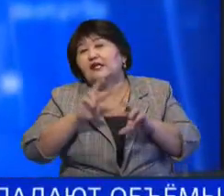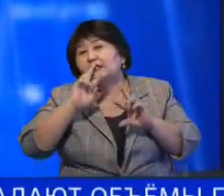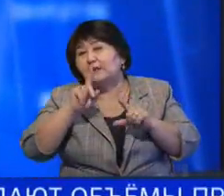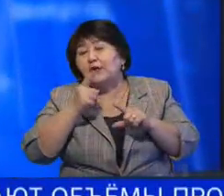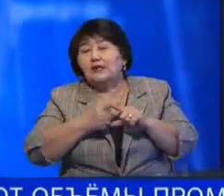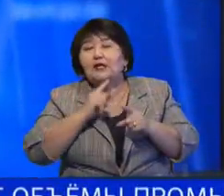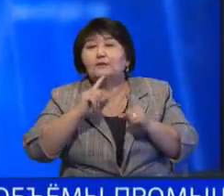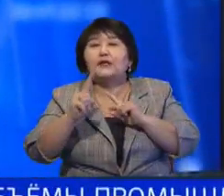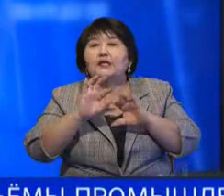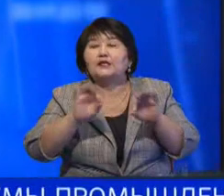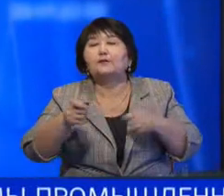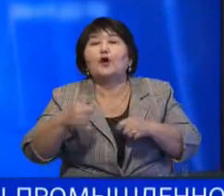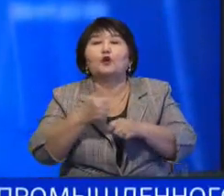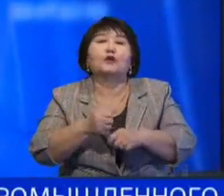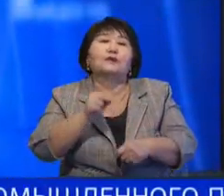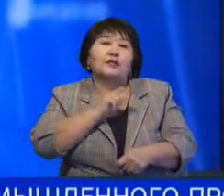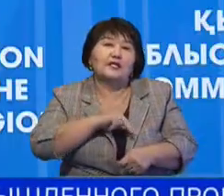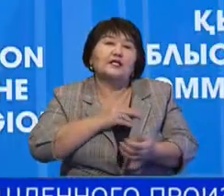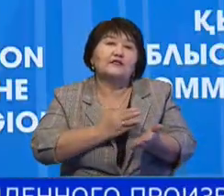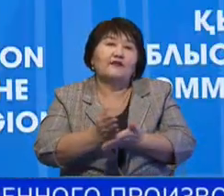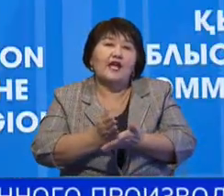об этом на брифинге сообщил руководитель